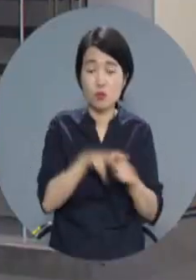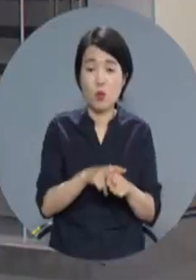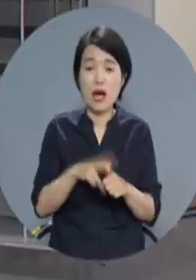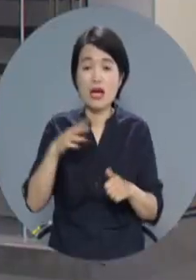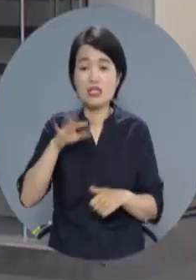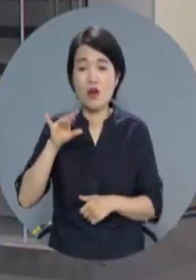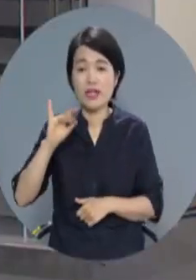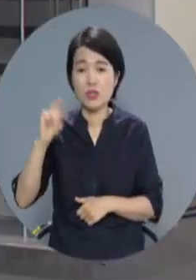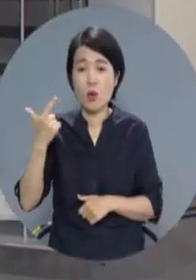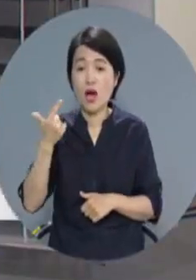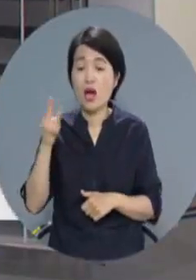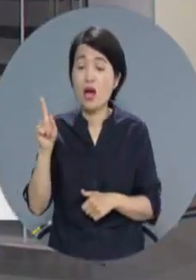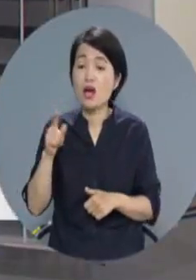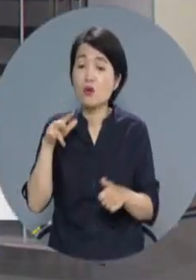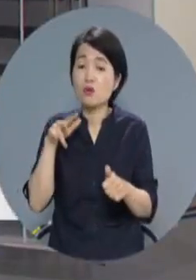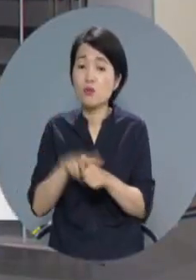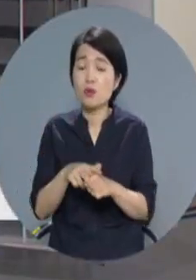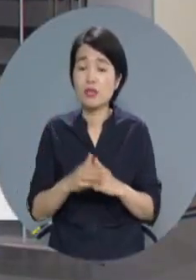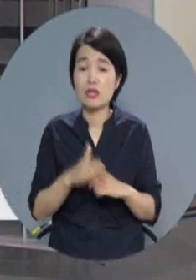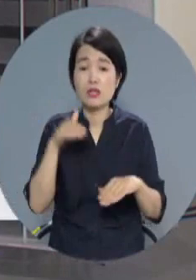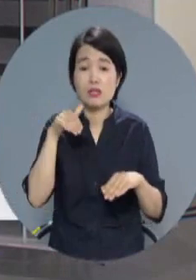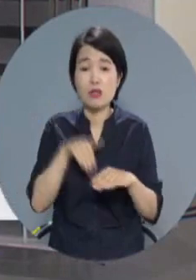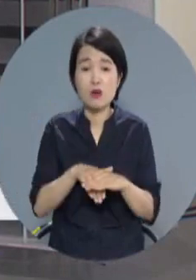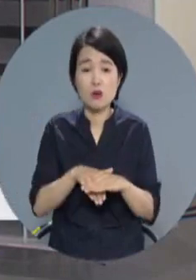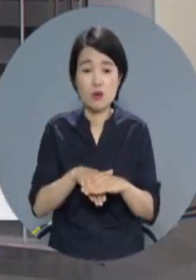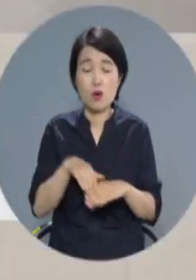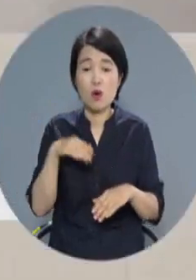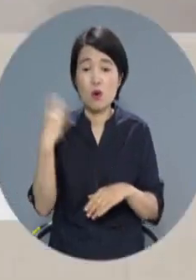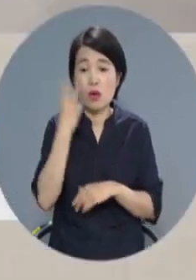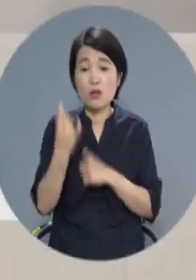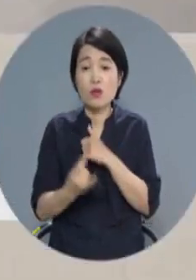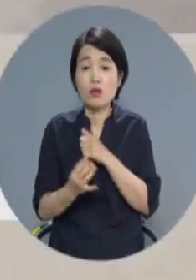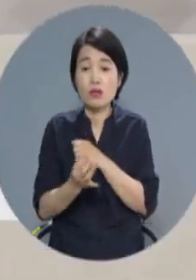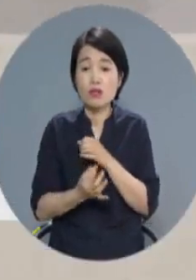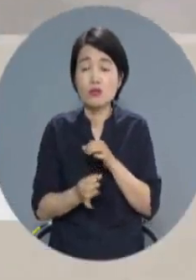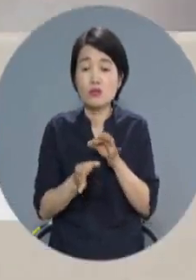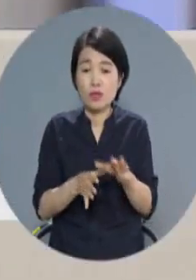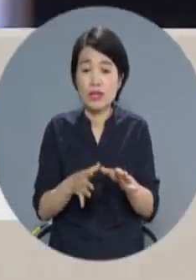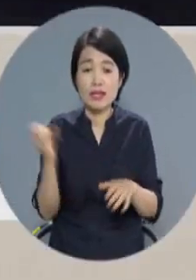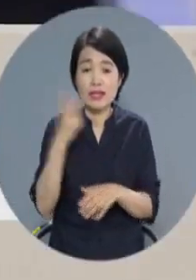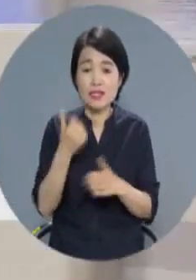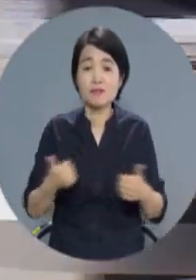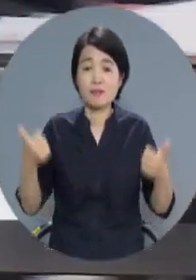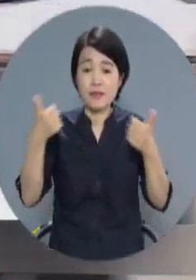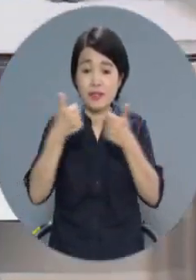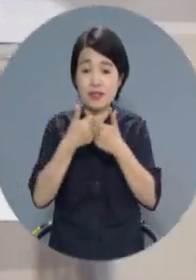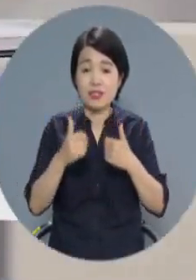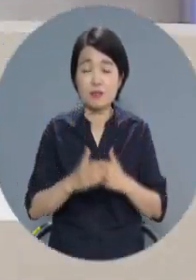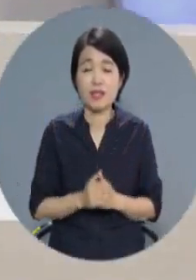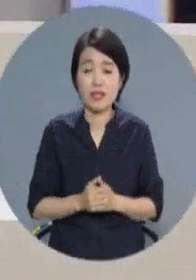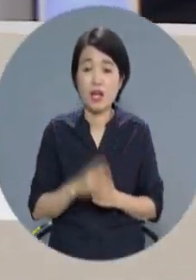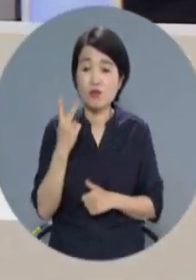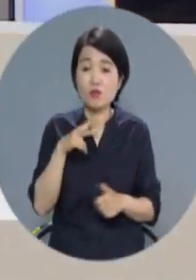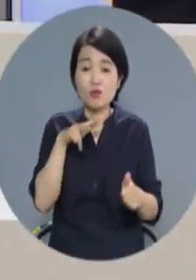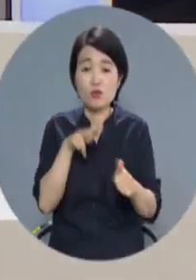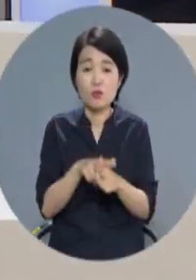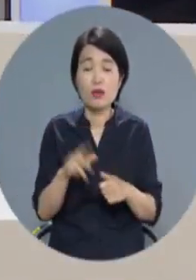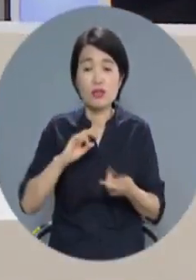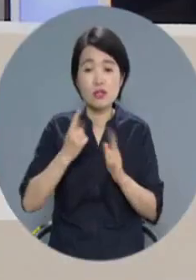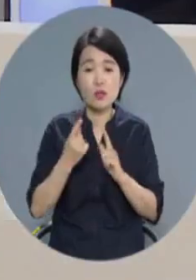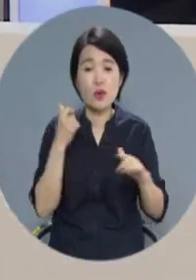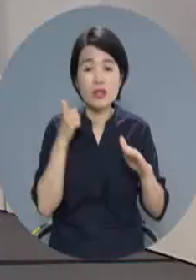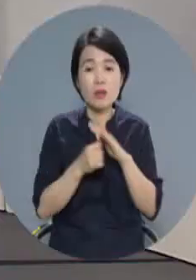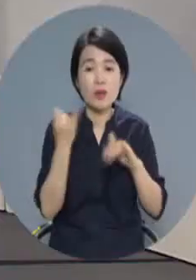무소속 정윤화 후보는 선관위 주관 선거방송 토론에서 다시 격돌했습니다. 두 후보는 서로의